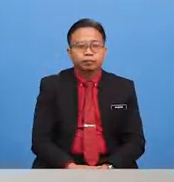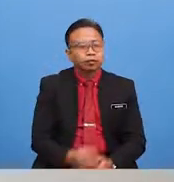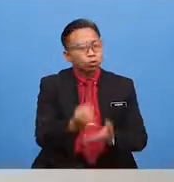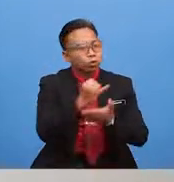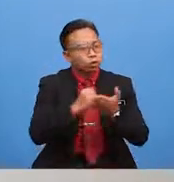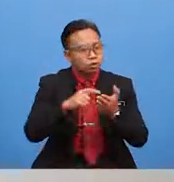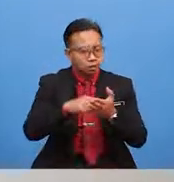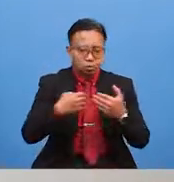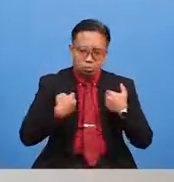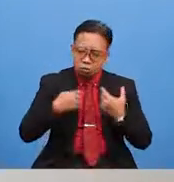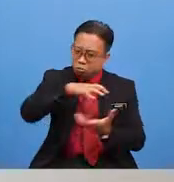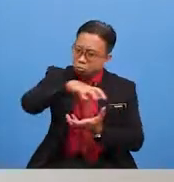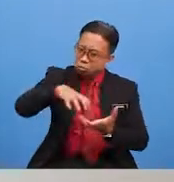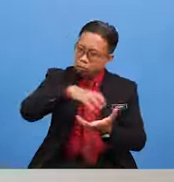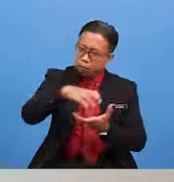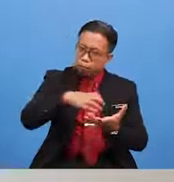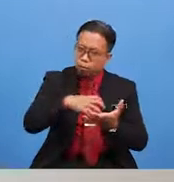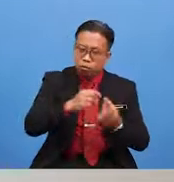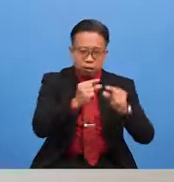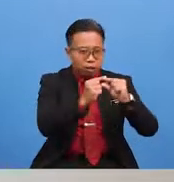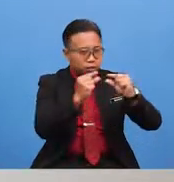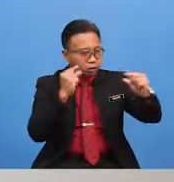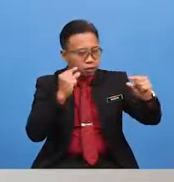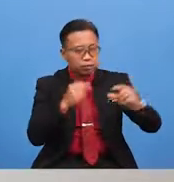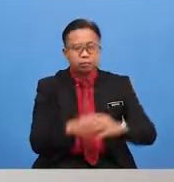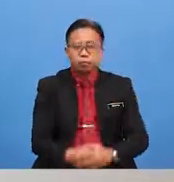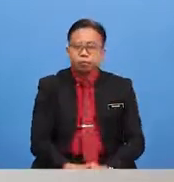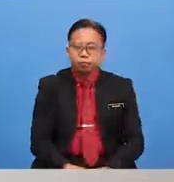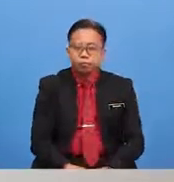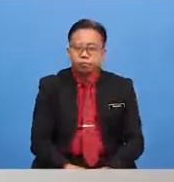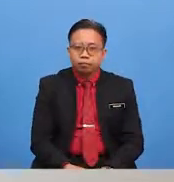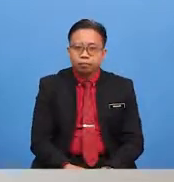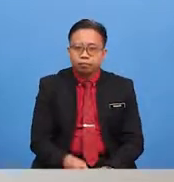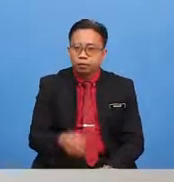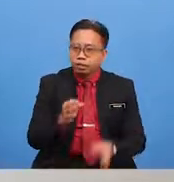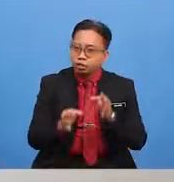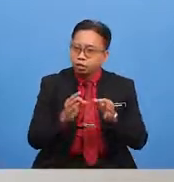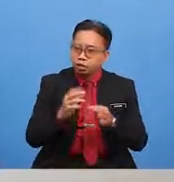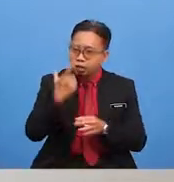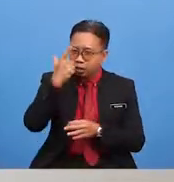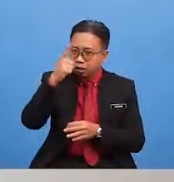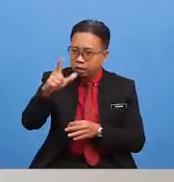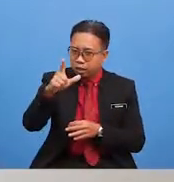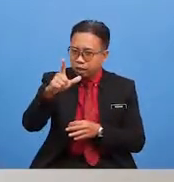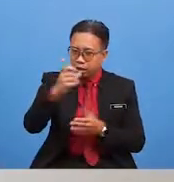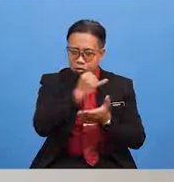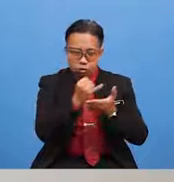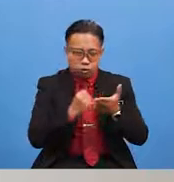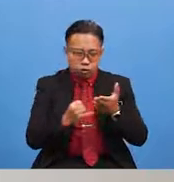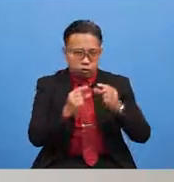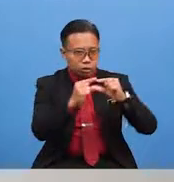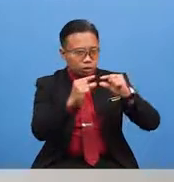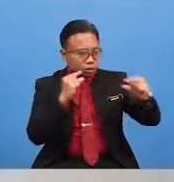Karya ini mempunyai komposisi yang berasaskan garisan, Jika dilihat, karya ini dihasilkan dengan